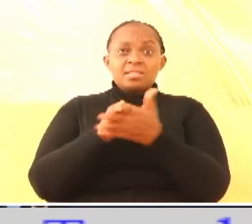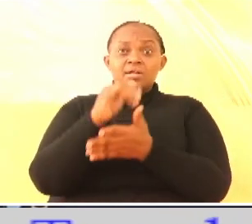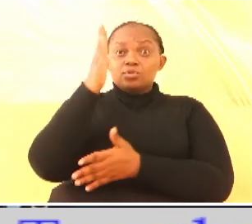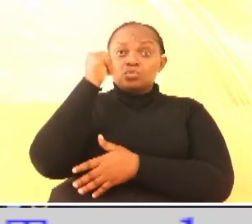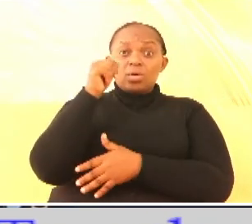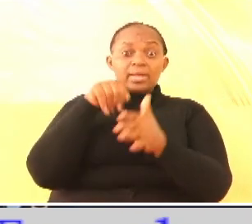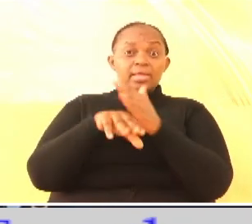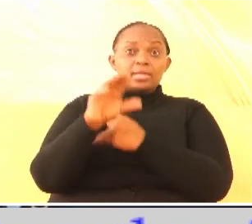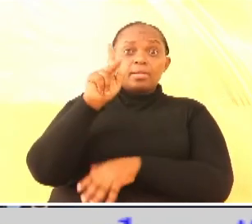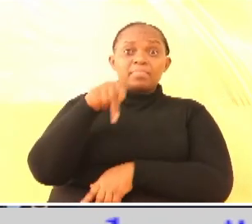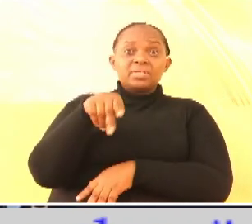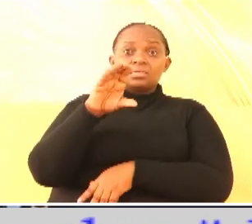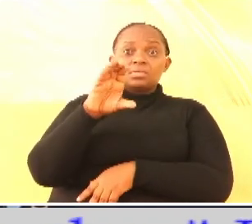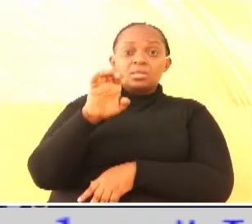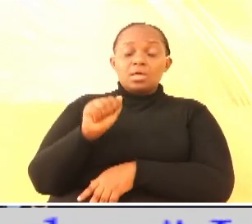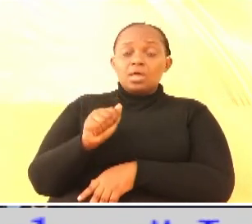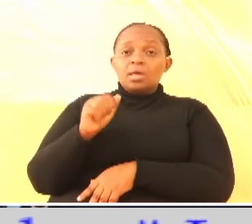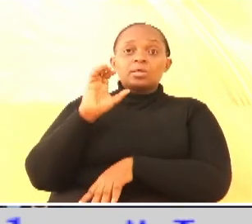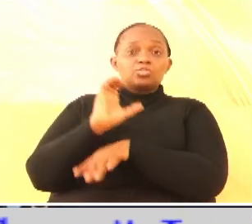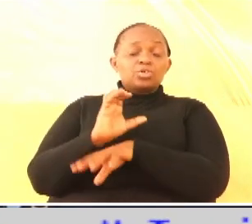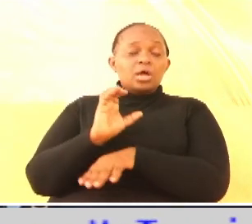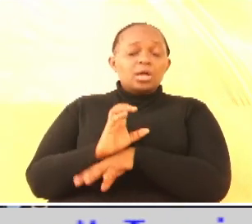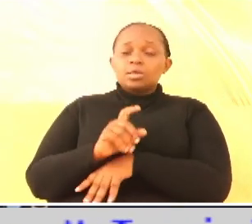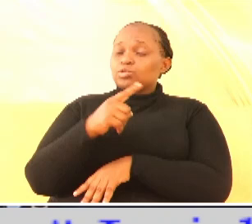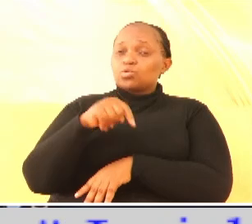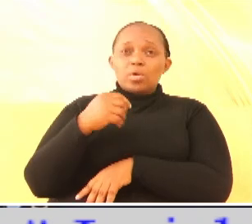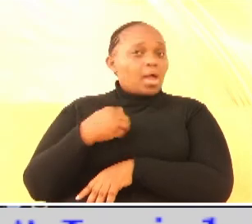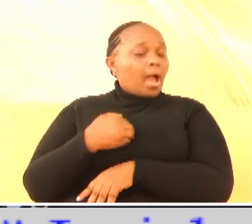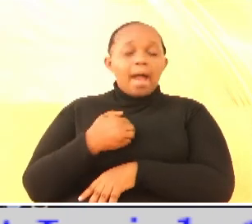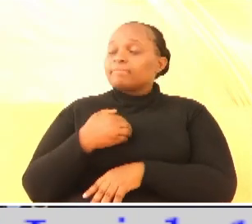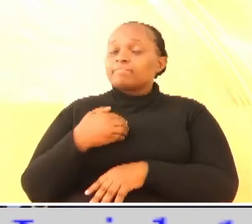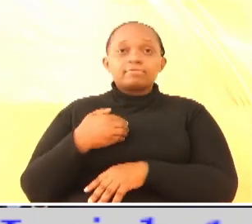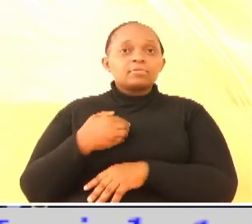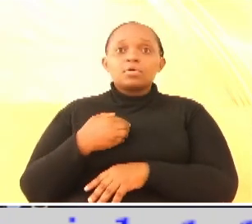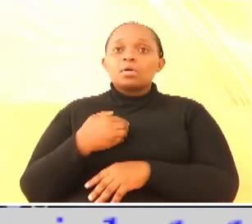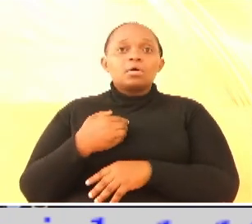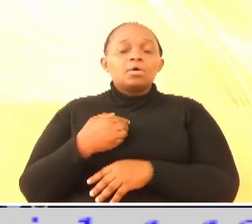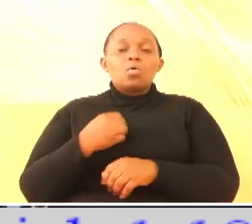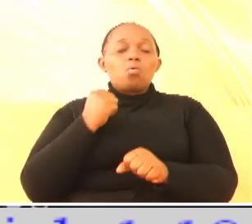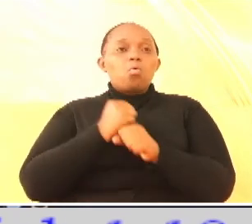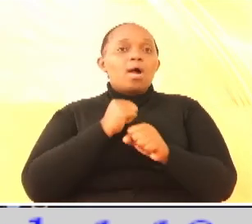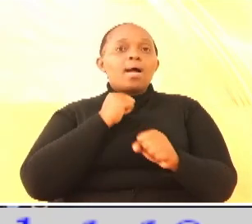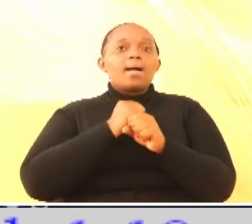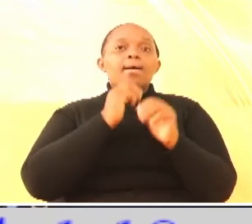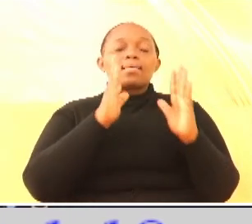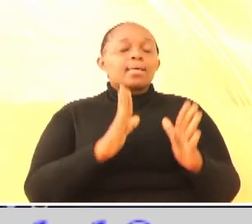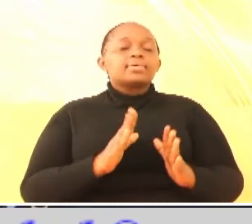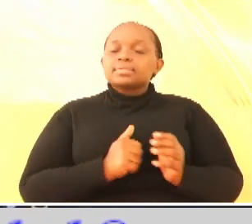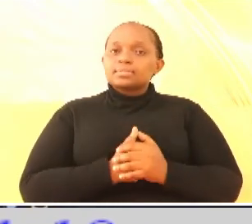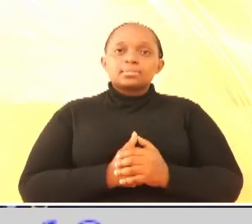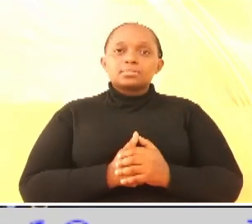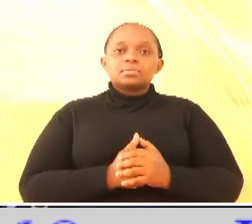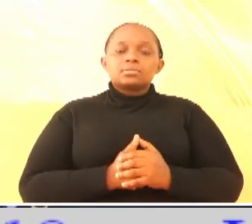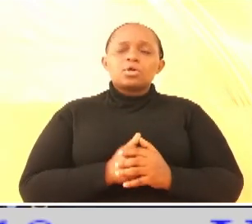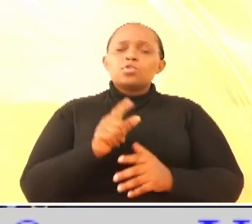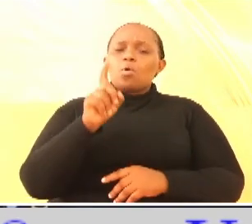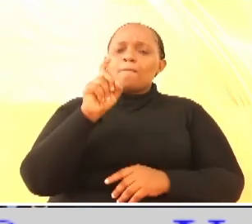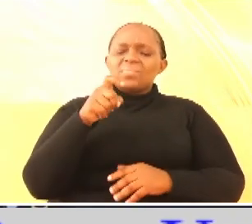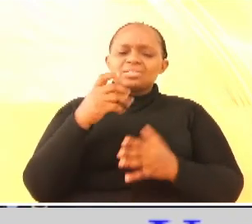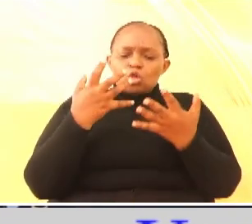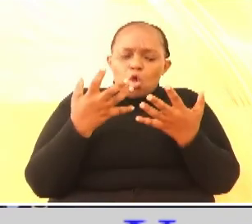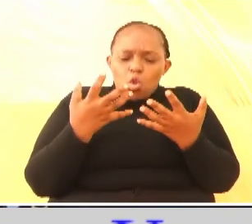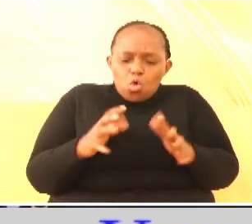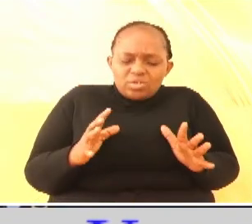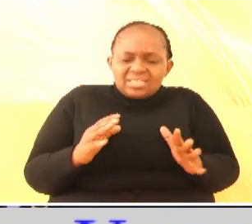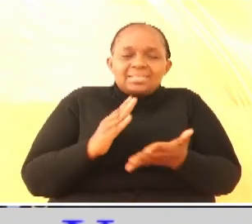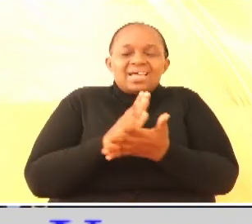minister. Tuna huduma za deacon, group leader, na ukipewa ufanye, na ujua ni kujinyima. Ni kuna kitu, kuna msalaba